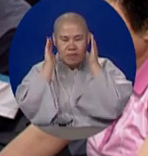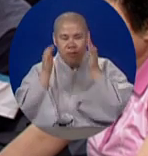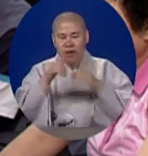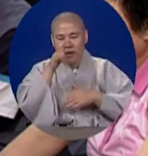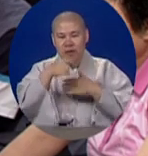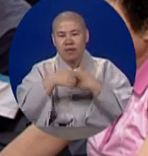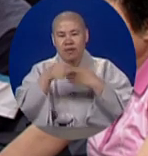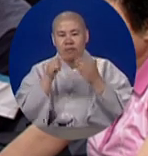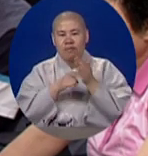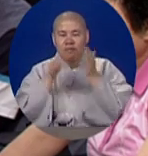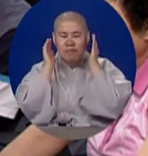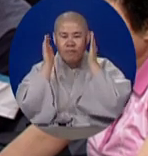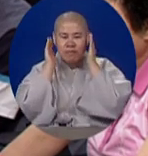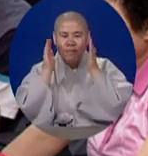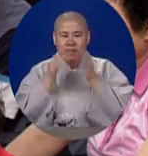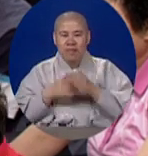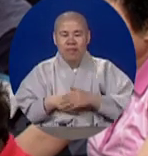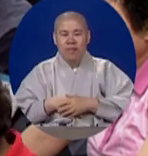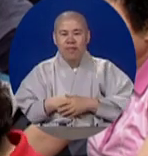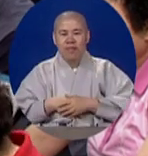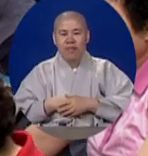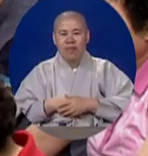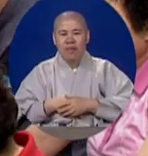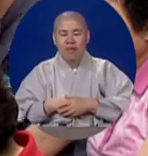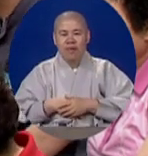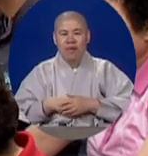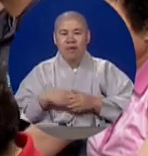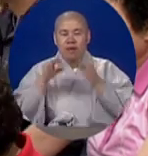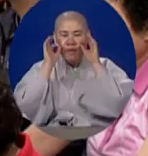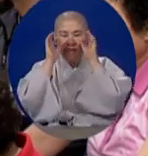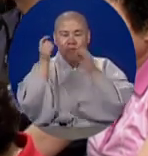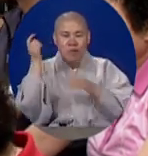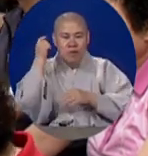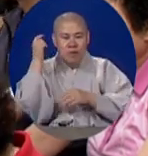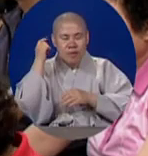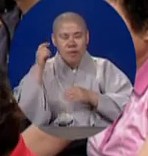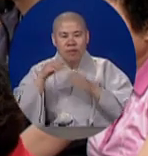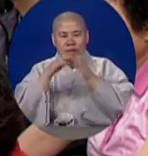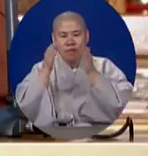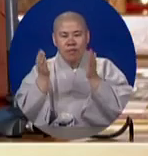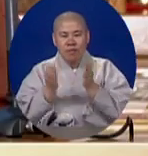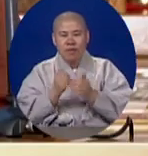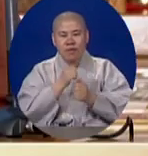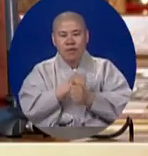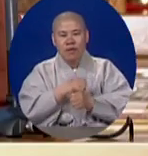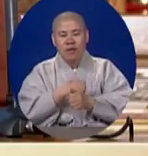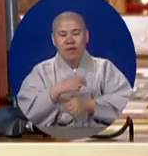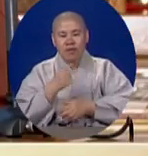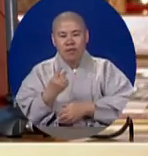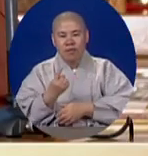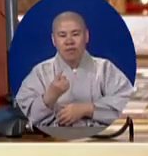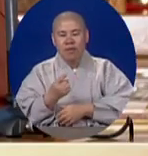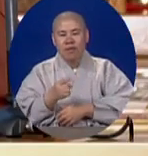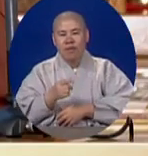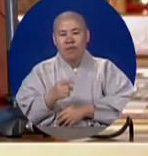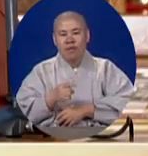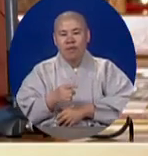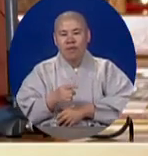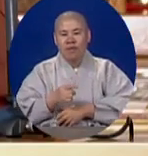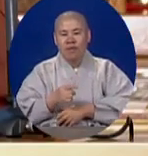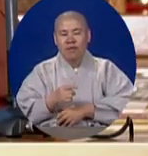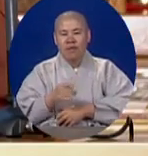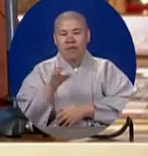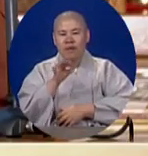공부입니다. 보고 듣고 다 하되 그거 좋은 거죠.